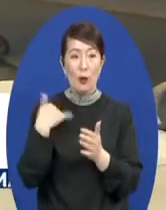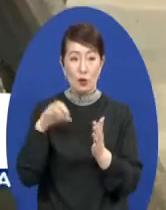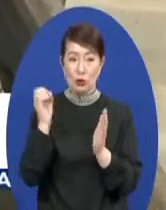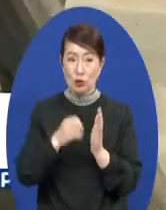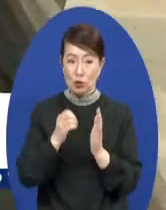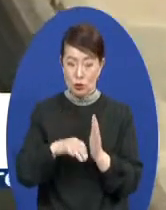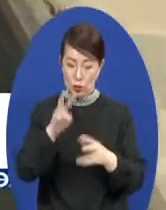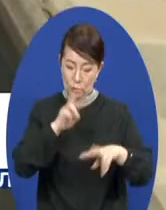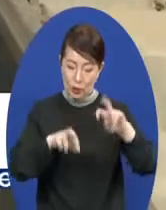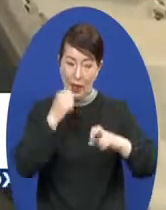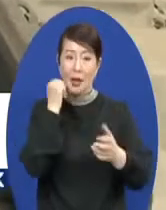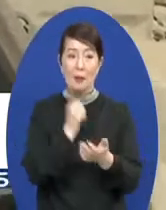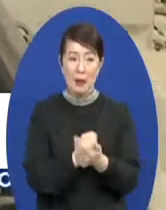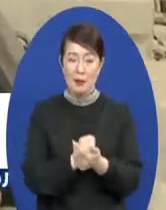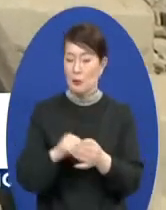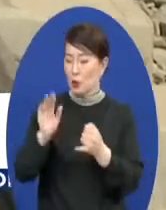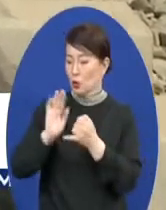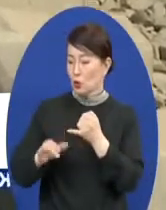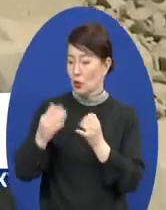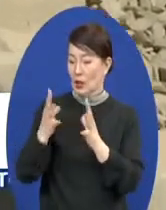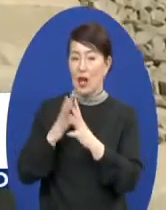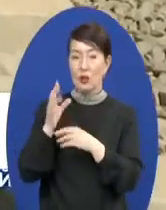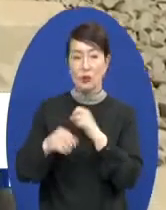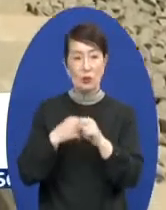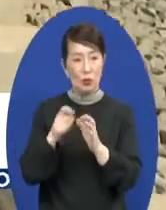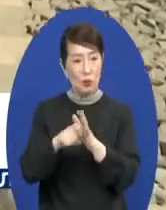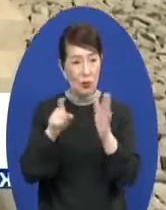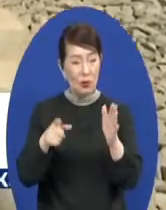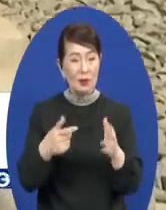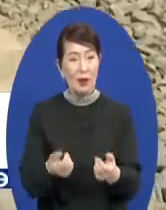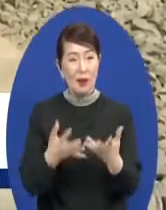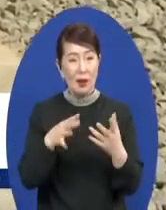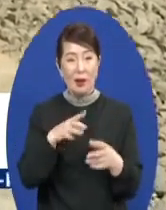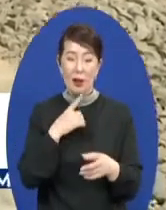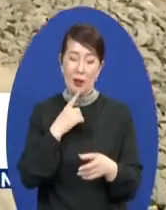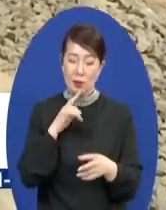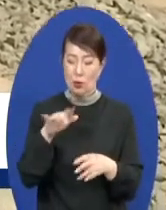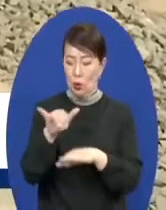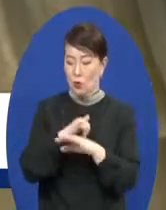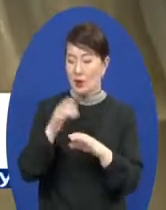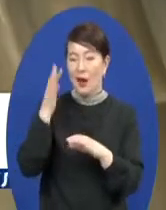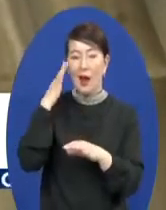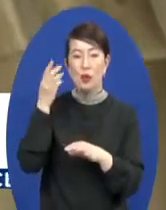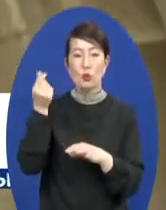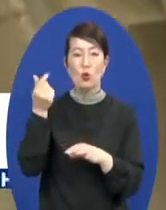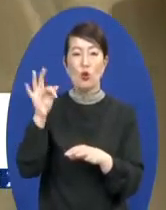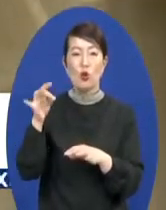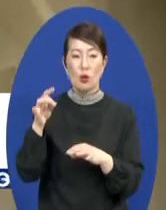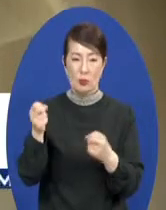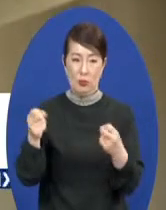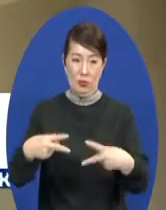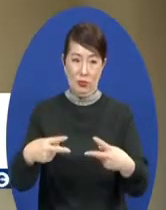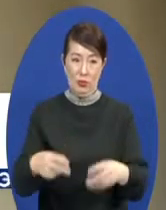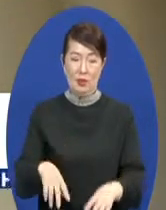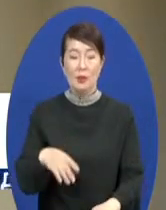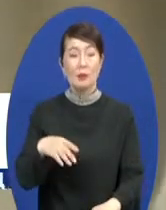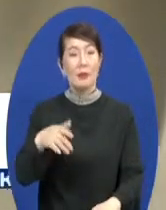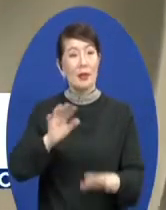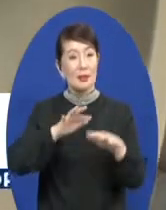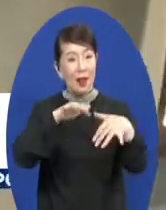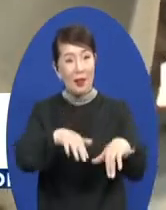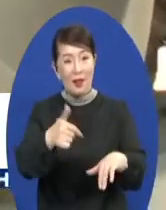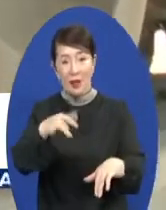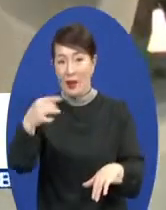судалгаа гаргалтжээ. Сүүлийн 10 жилийн алдагдсан боломжийн өртөг өнөөдрийн улсын нийт гадаад өртөгтэй тэнцэж байна. Далайд гарцгүй орны хувьд эрс